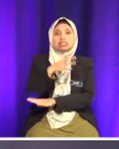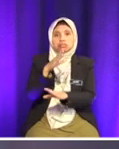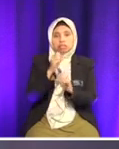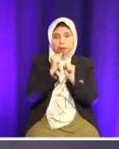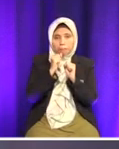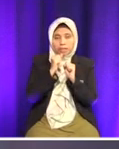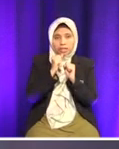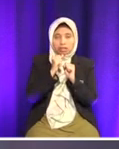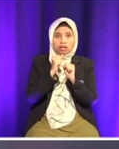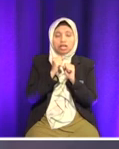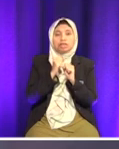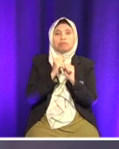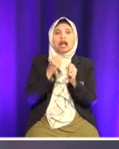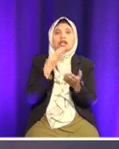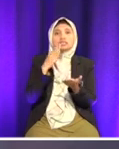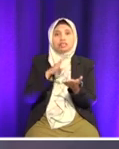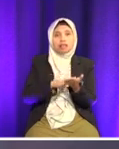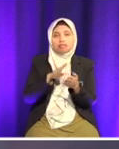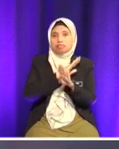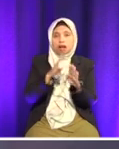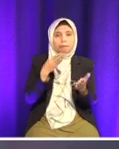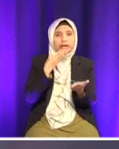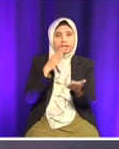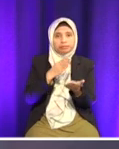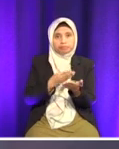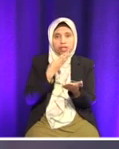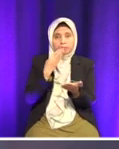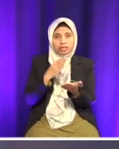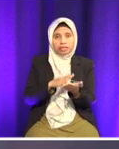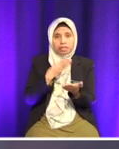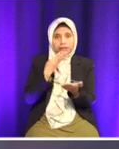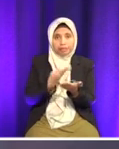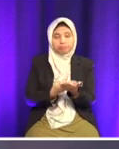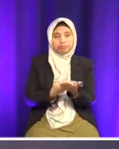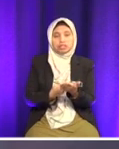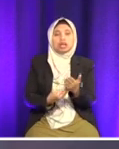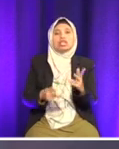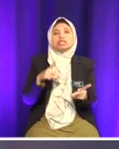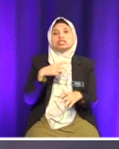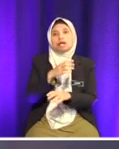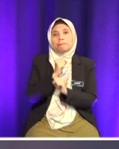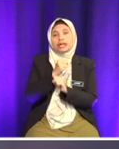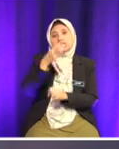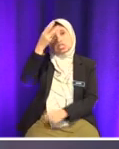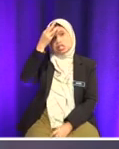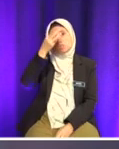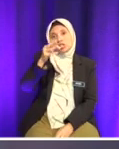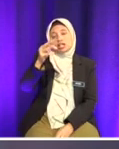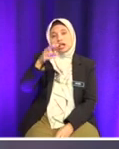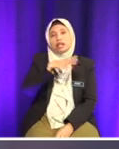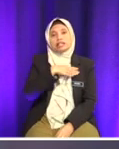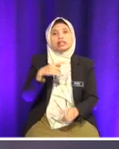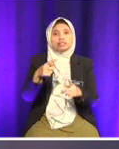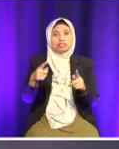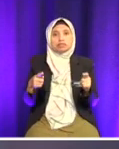pedih oleh Allah subhanahu wa ta'ala dan seterusnya yang ketiganya kita mendapat kemuliaan dan tempat